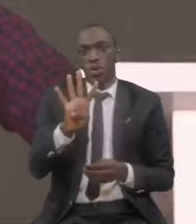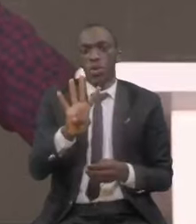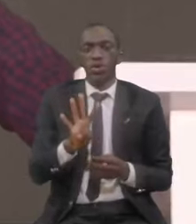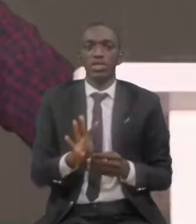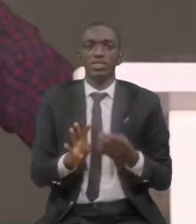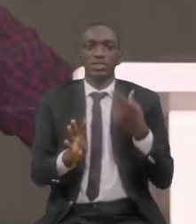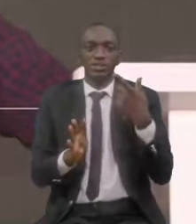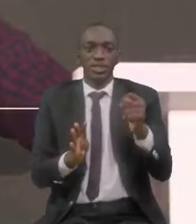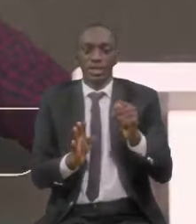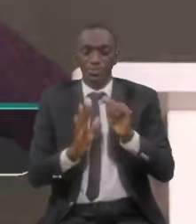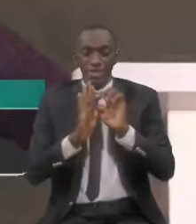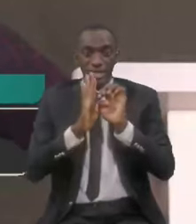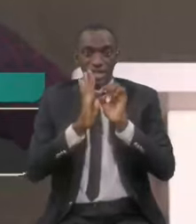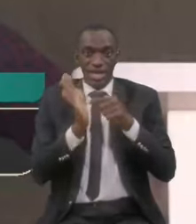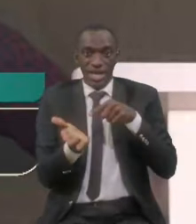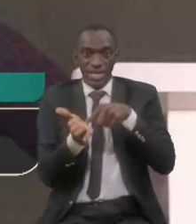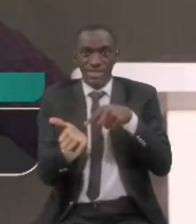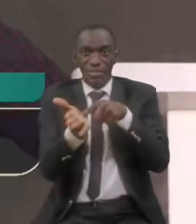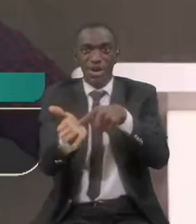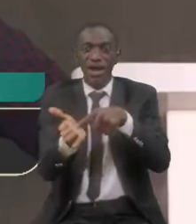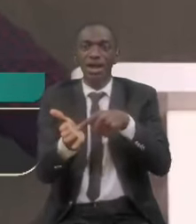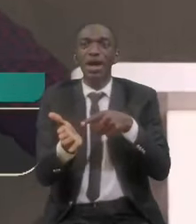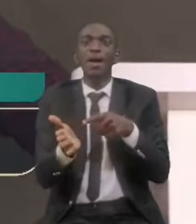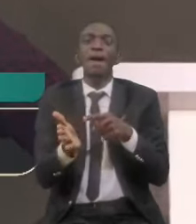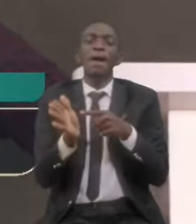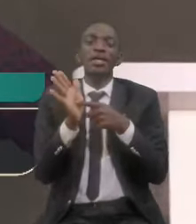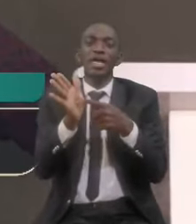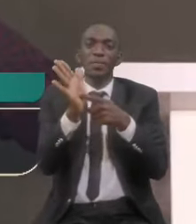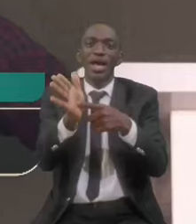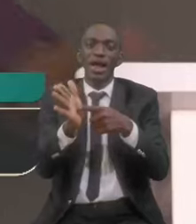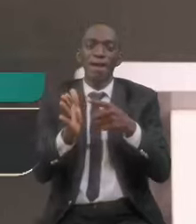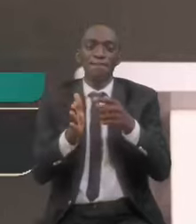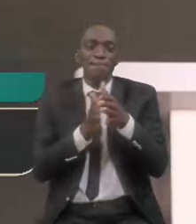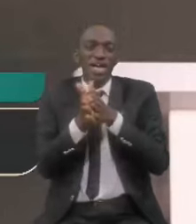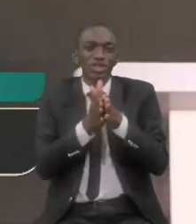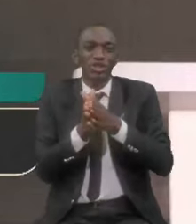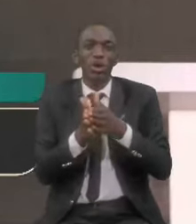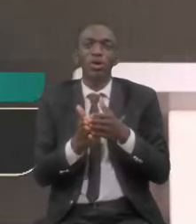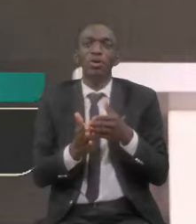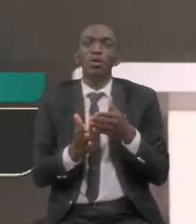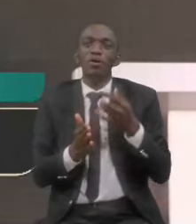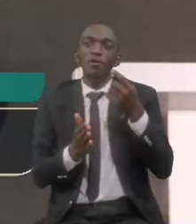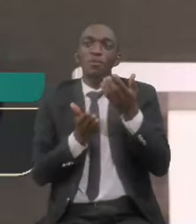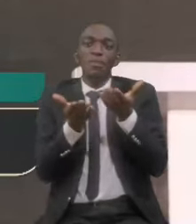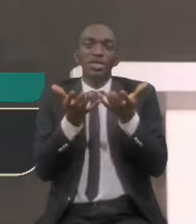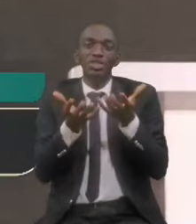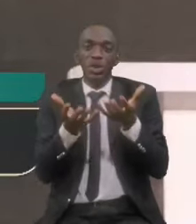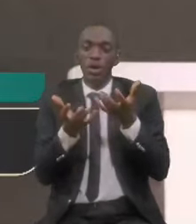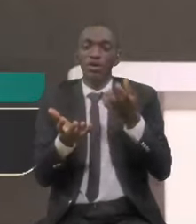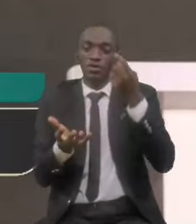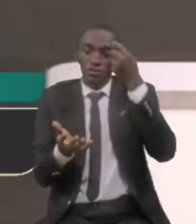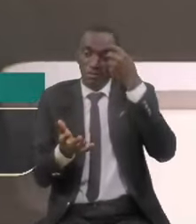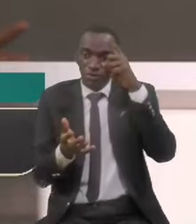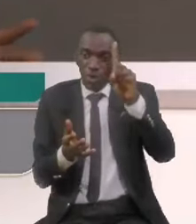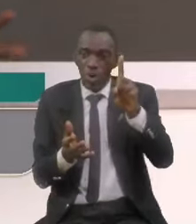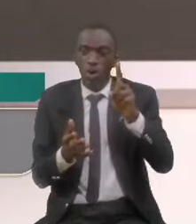la passion exemplaire de Ruth pour la repossession. Elle a